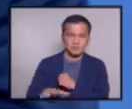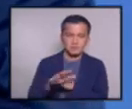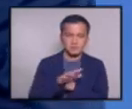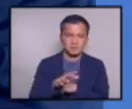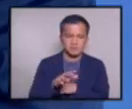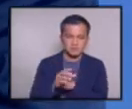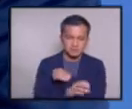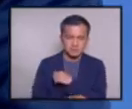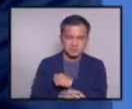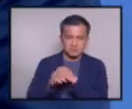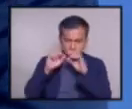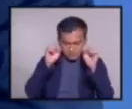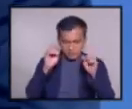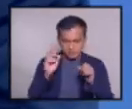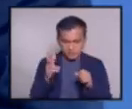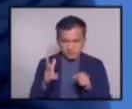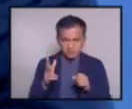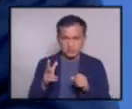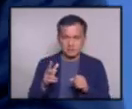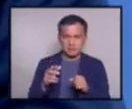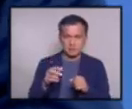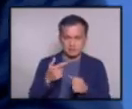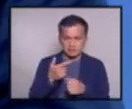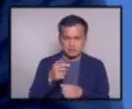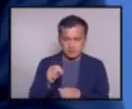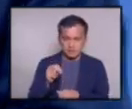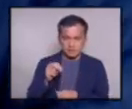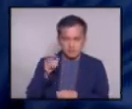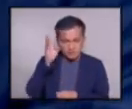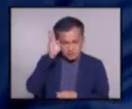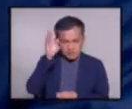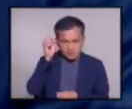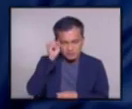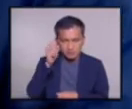Duterte, General mm-hmm. Dionisio Santiago, sina Dante Liman,